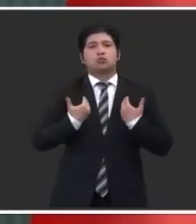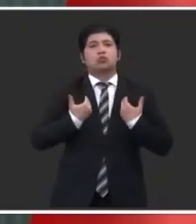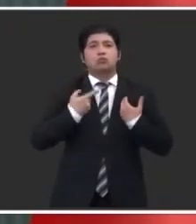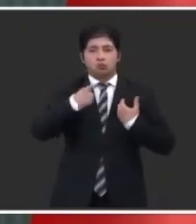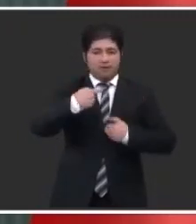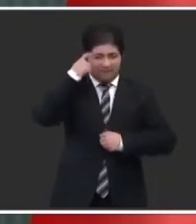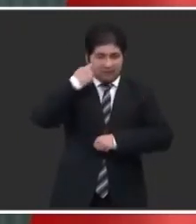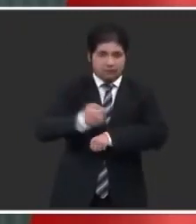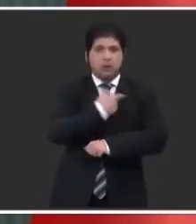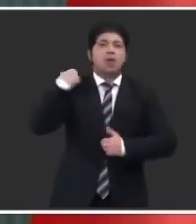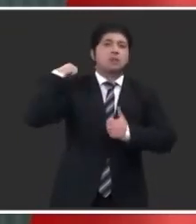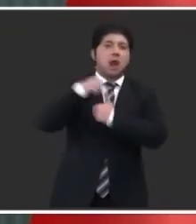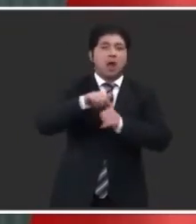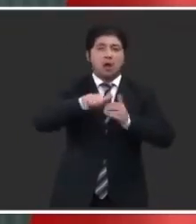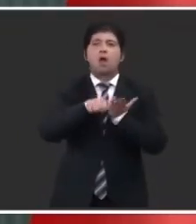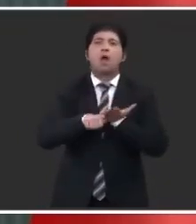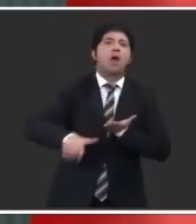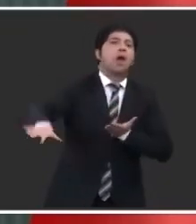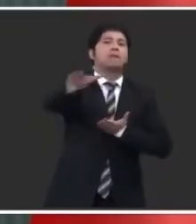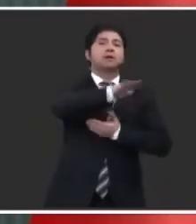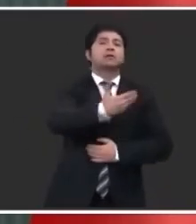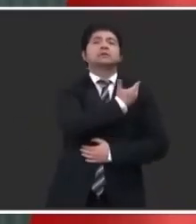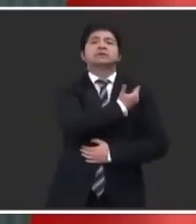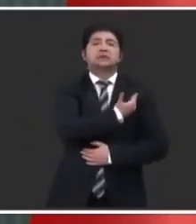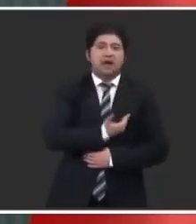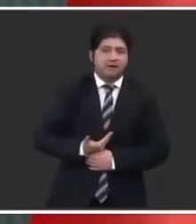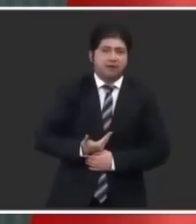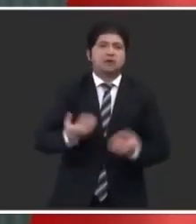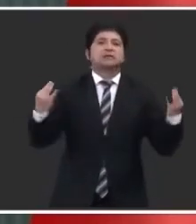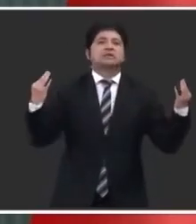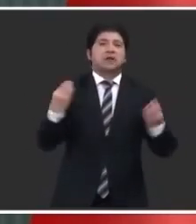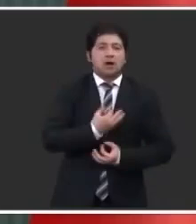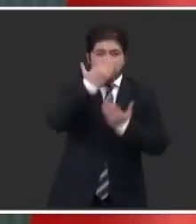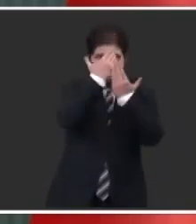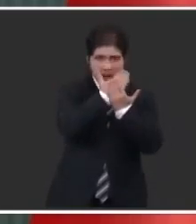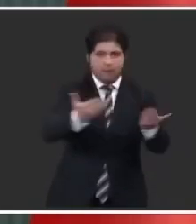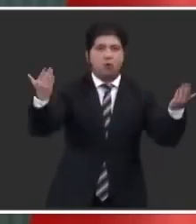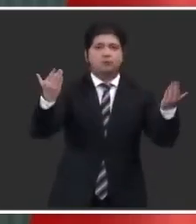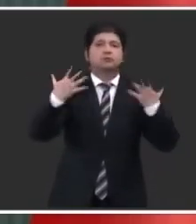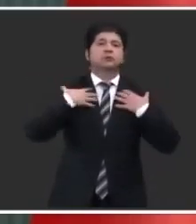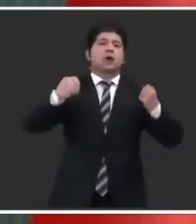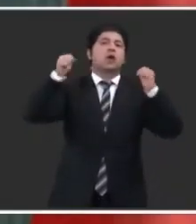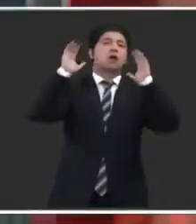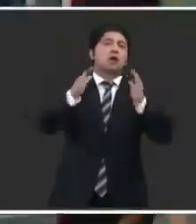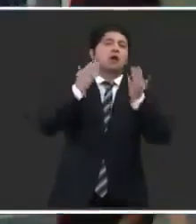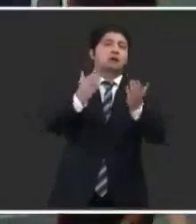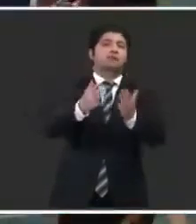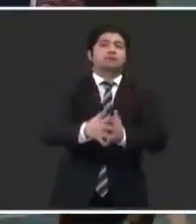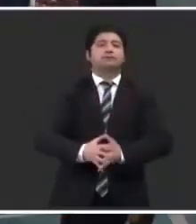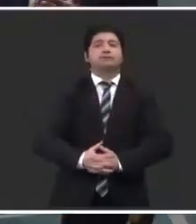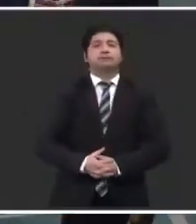bu duygularla bir kez daha hepinizi sevgiyle saygıyla selamlıyorum Kalın sağlıcakla